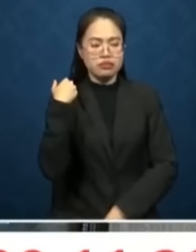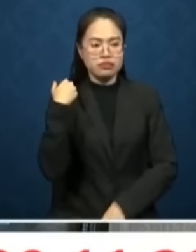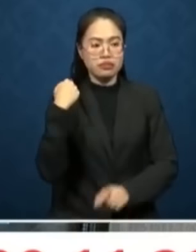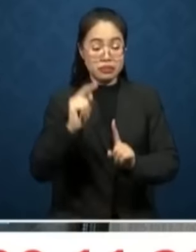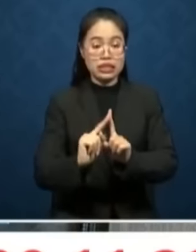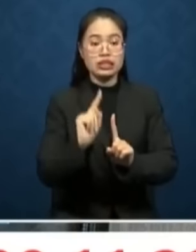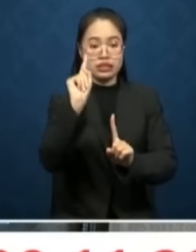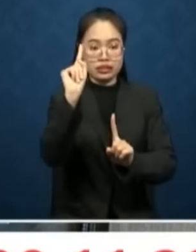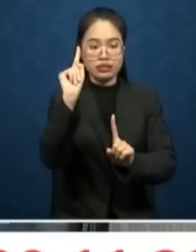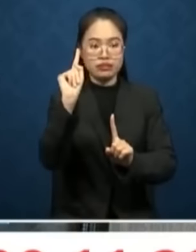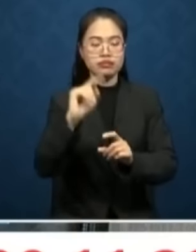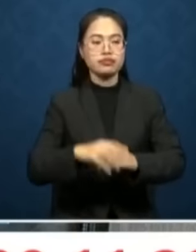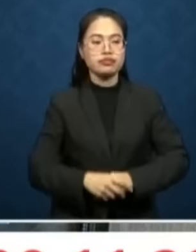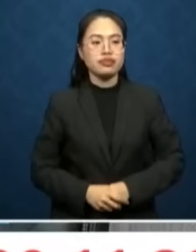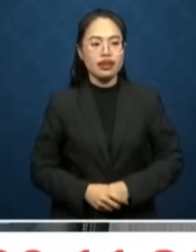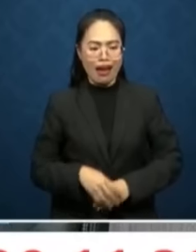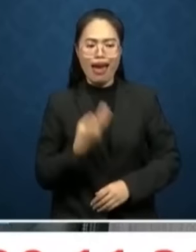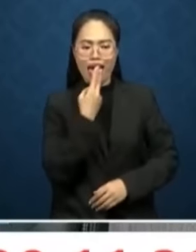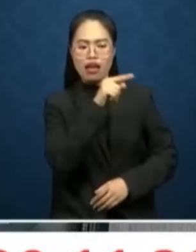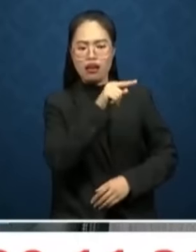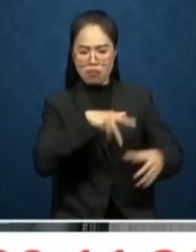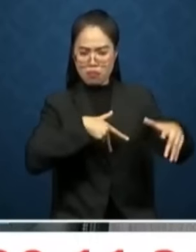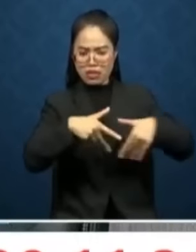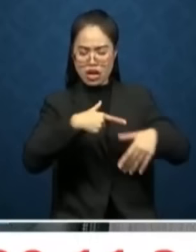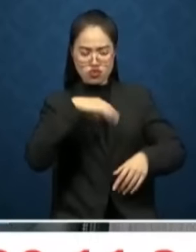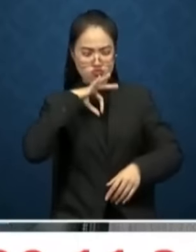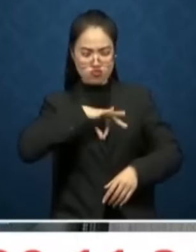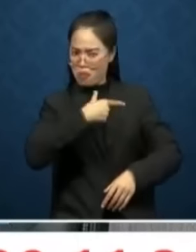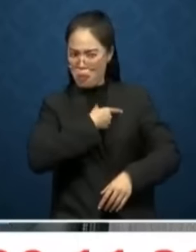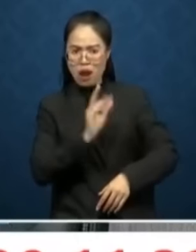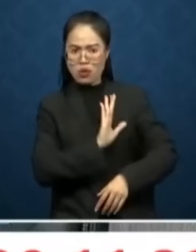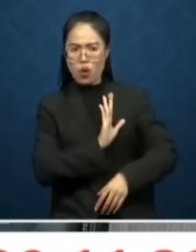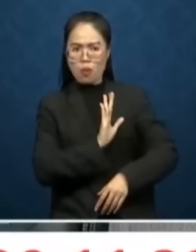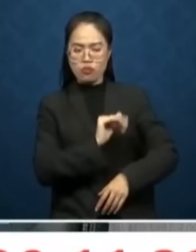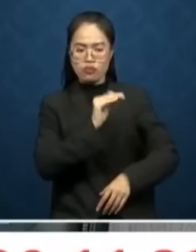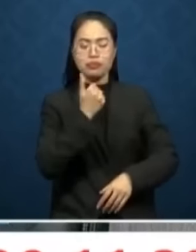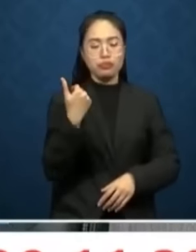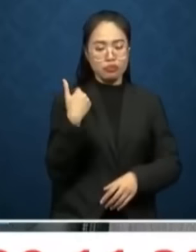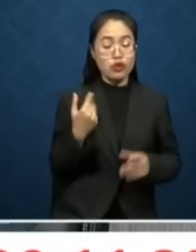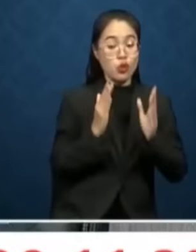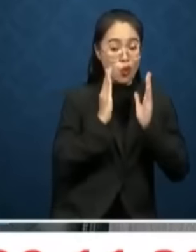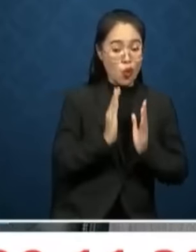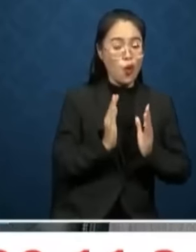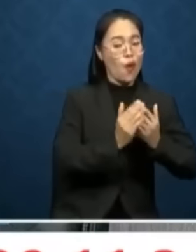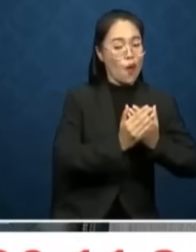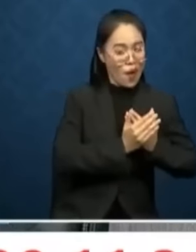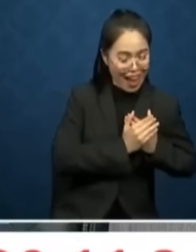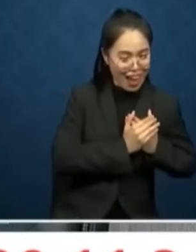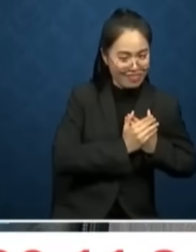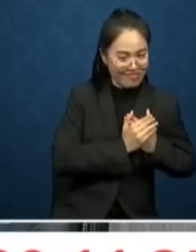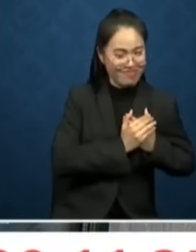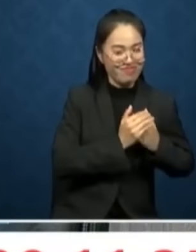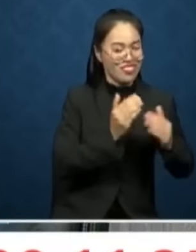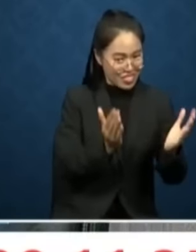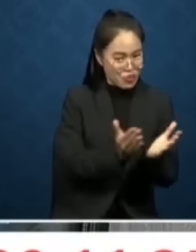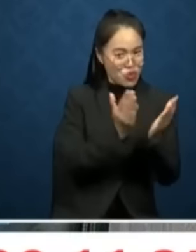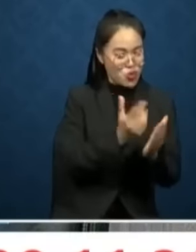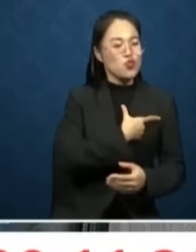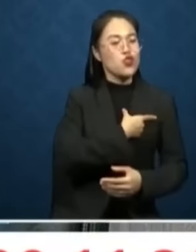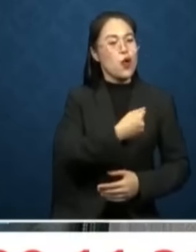แรกครับทำให้เกิดความแตกแยกในสังคมเพิ่มขึ้นเพราะคนที่รักคนที่เชียร์ก็ช